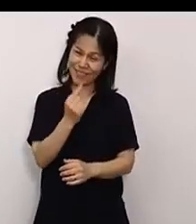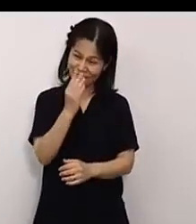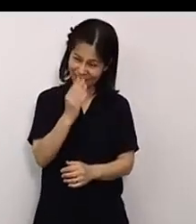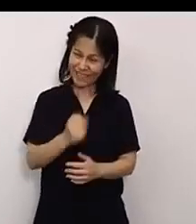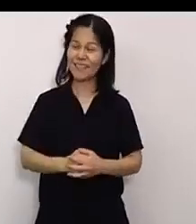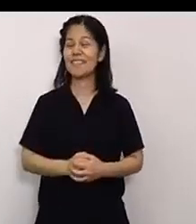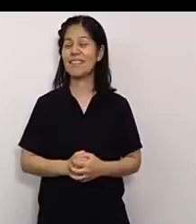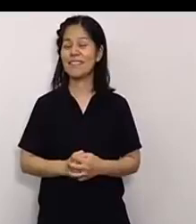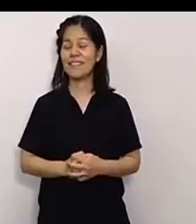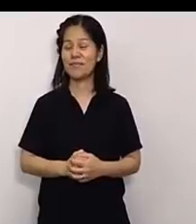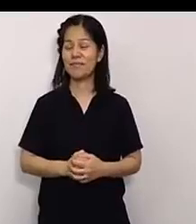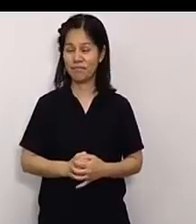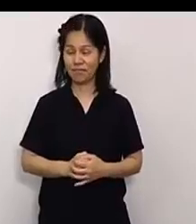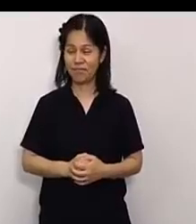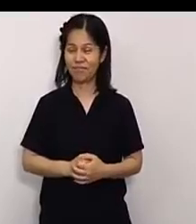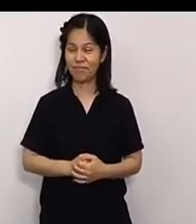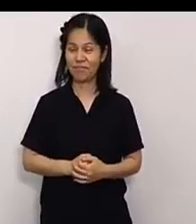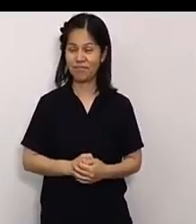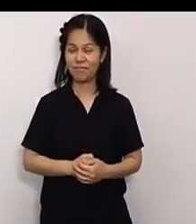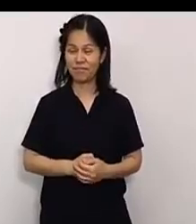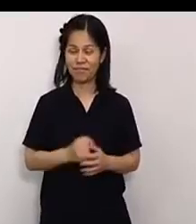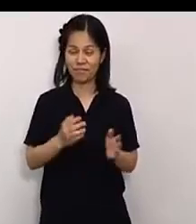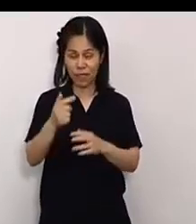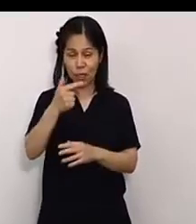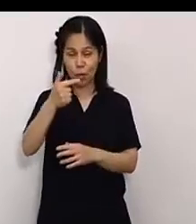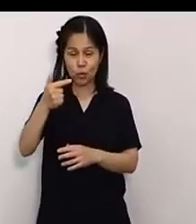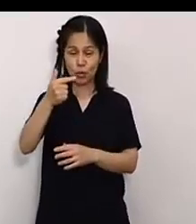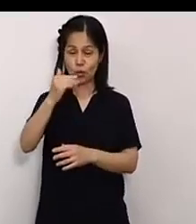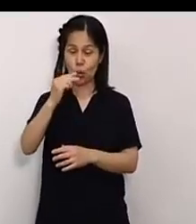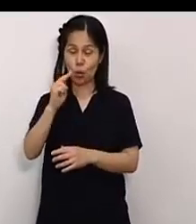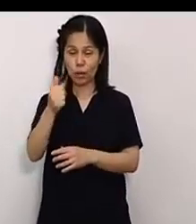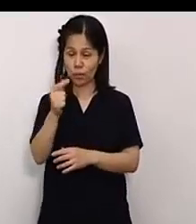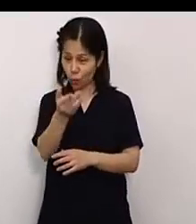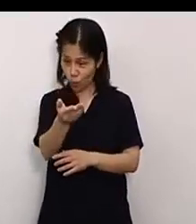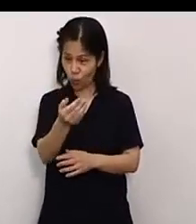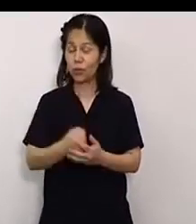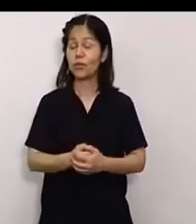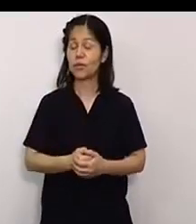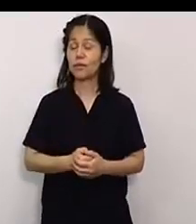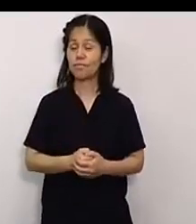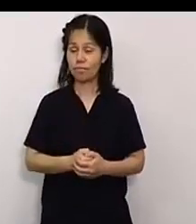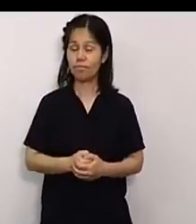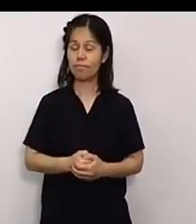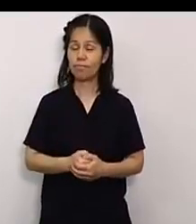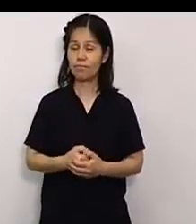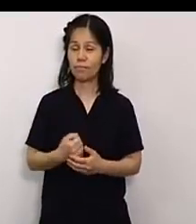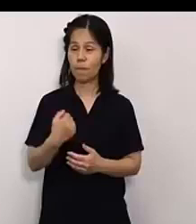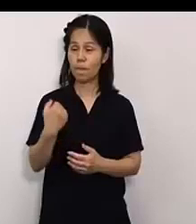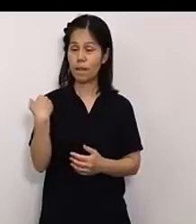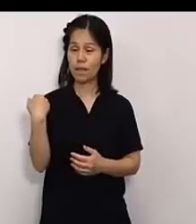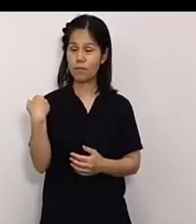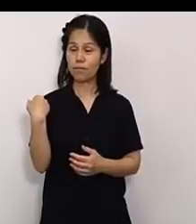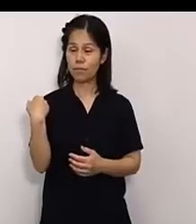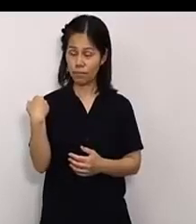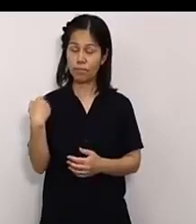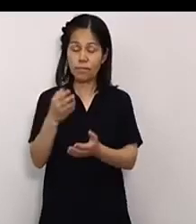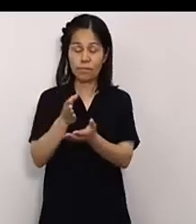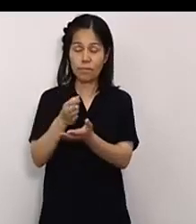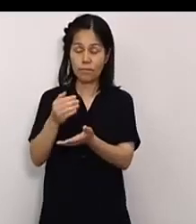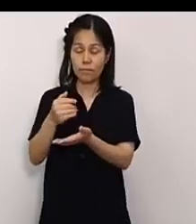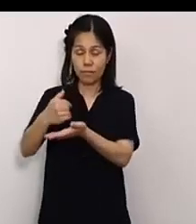も。 では続いて六号さん、お願いいたします。 はい、先ほど、お話あ